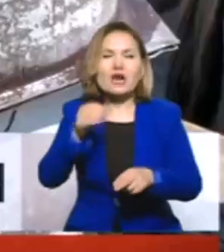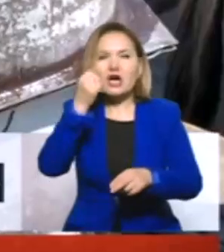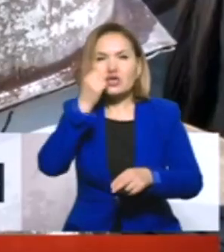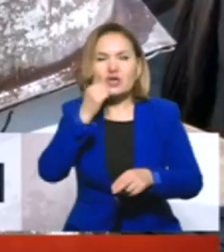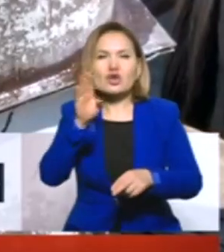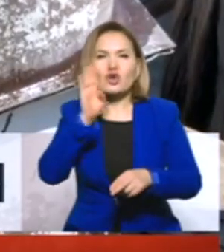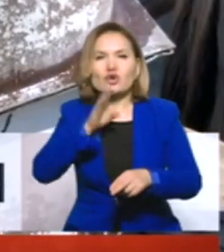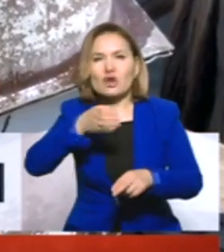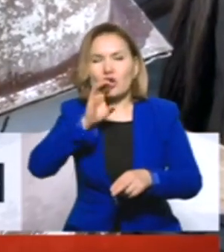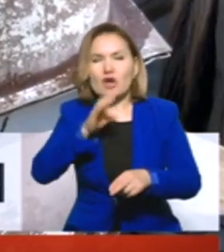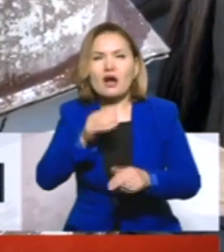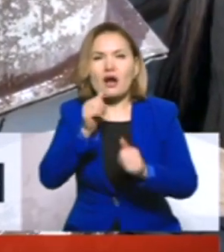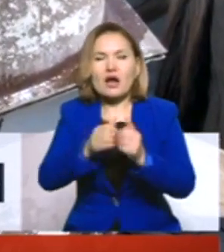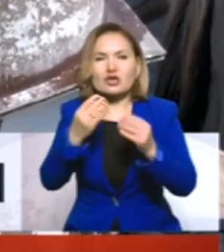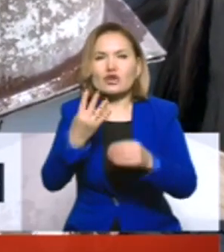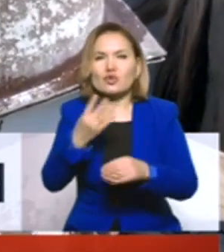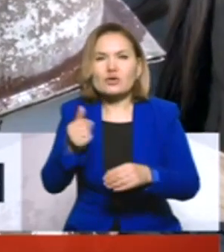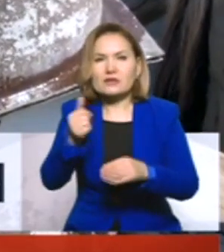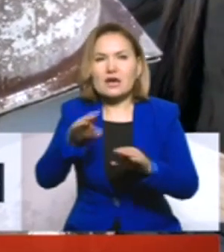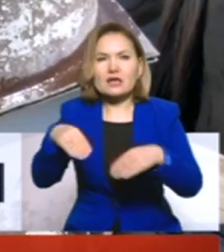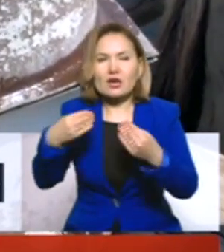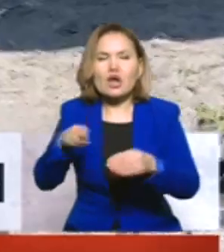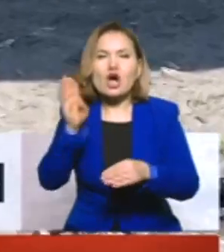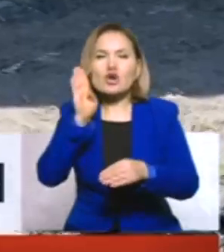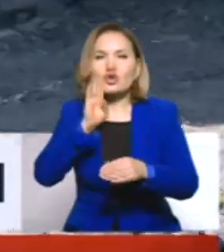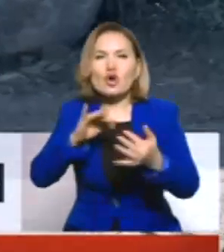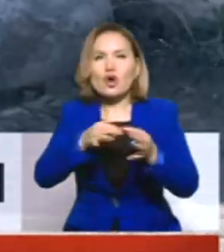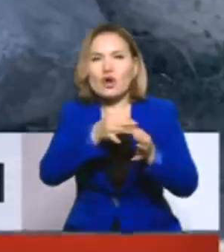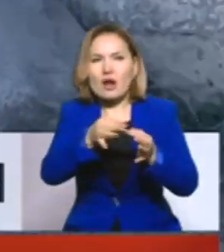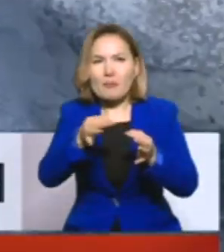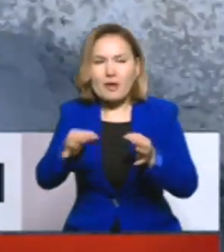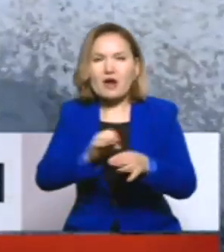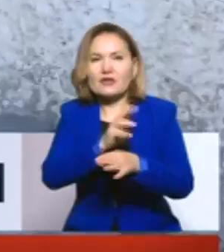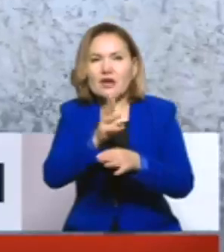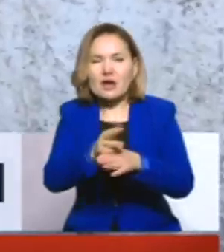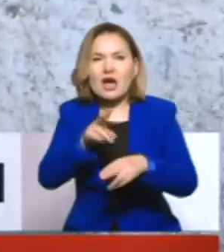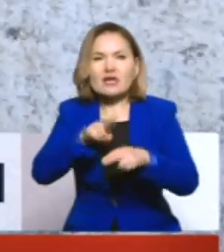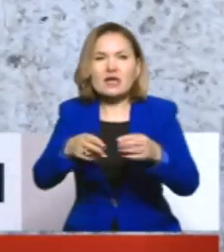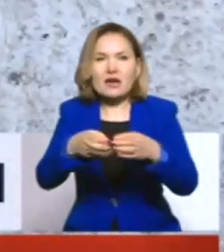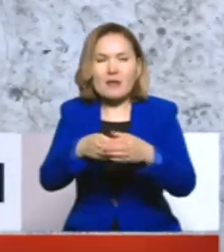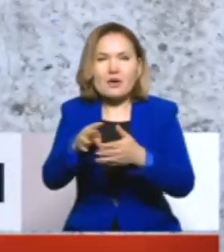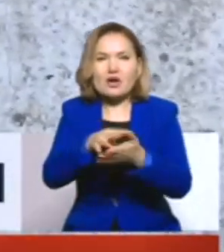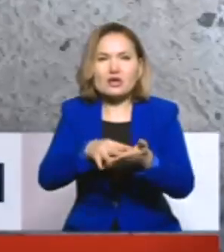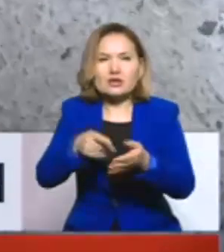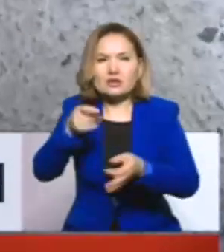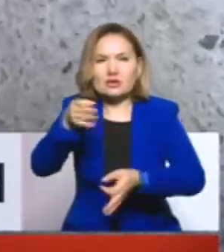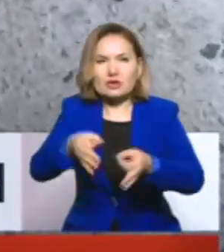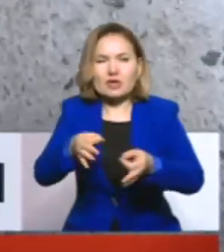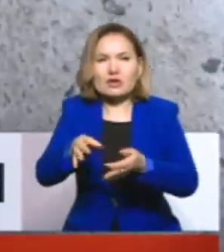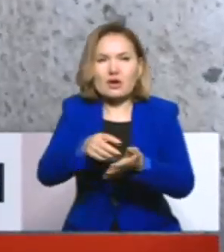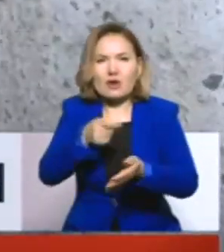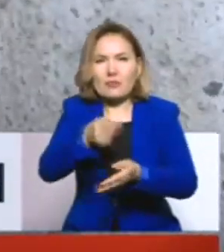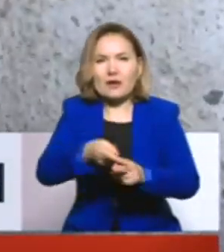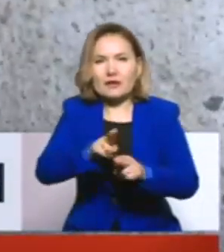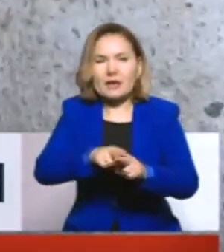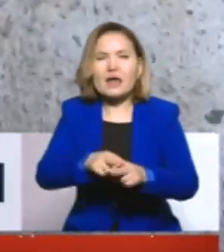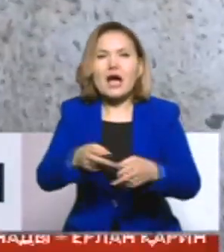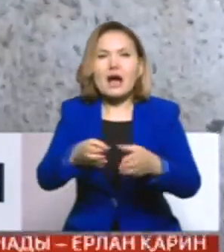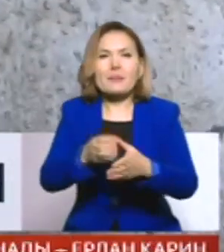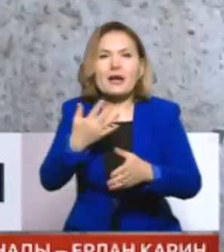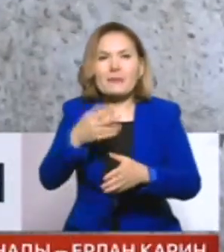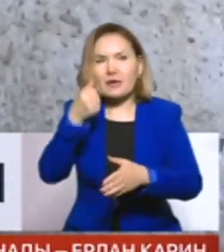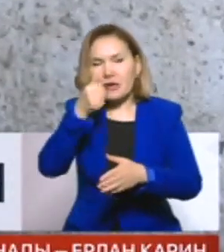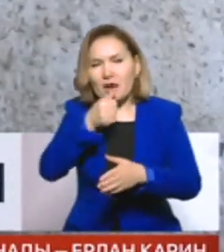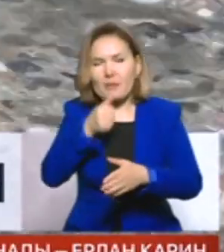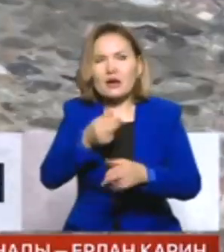Күніне 4 сағатқа ғана беріледі. Ал әкімдік ауылға су жеткізуді мойнына алған серіктестікті сотқа берген. Келісімшарт бойынша компанияның 5